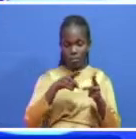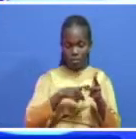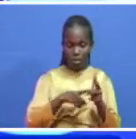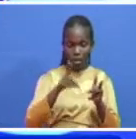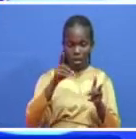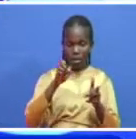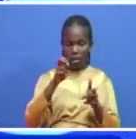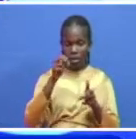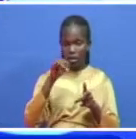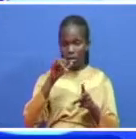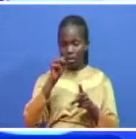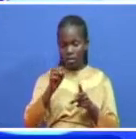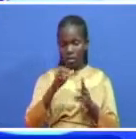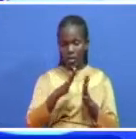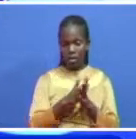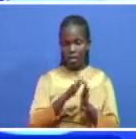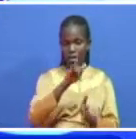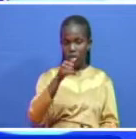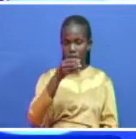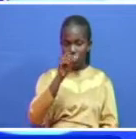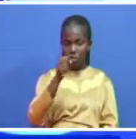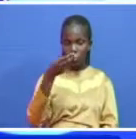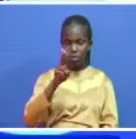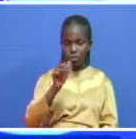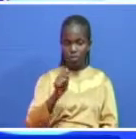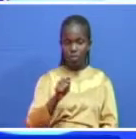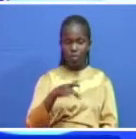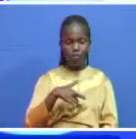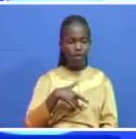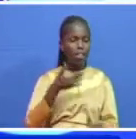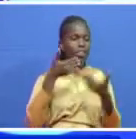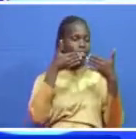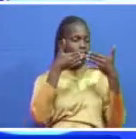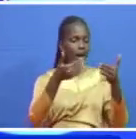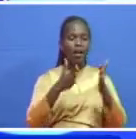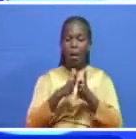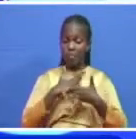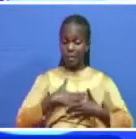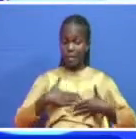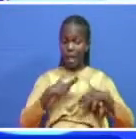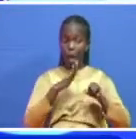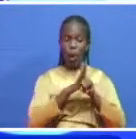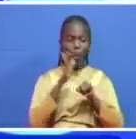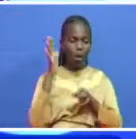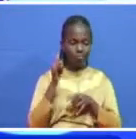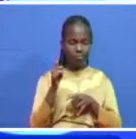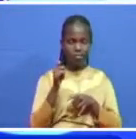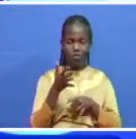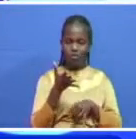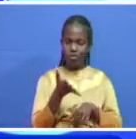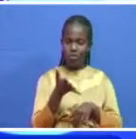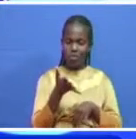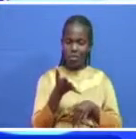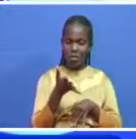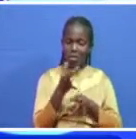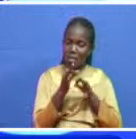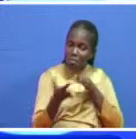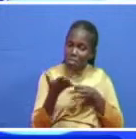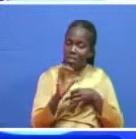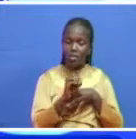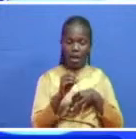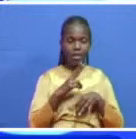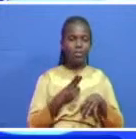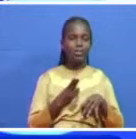Dennis Kasanga na Joshua Kitua iwe imu ya tungi kumubia we mwanya nundu wa kuidhi wa Mutevo tuisha kuidhi wa tuidhi